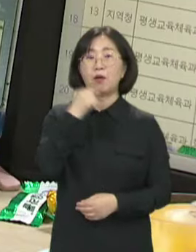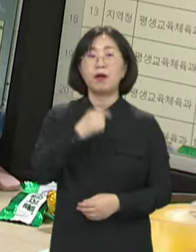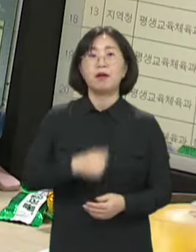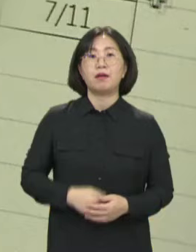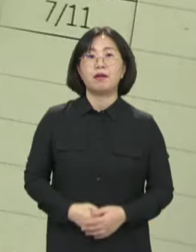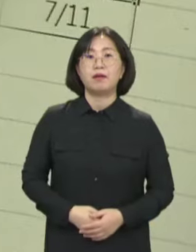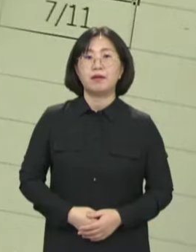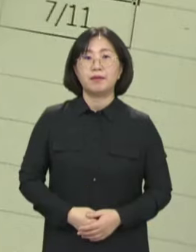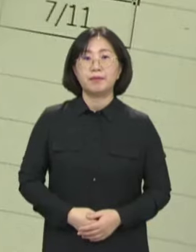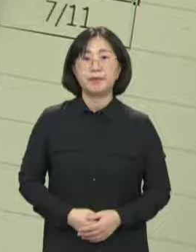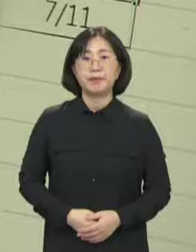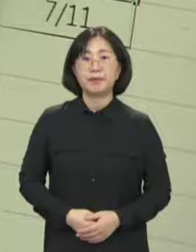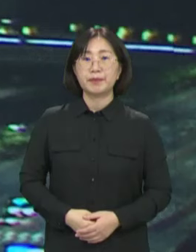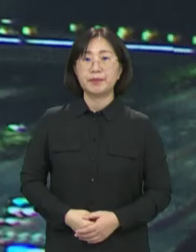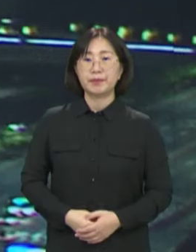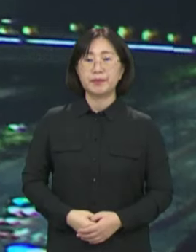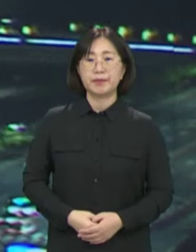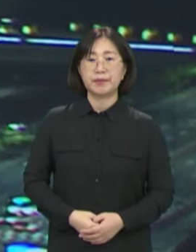계획입니다.